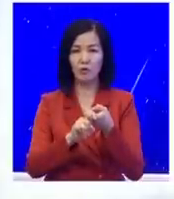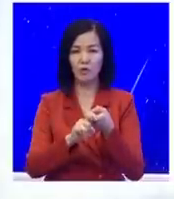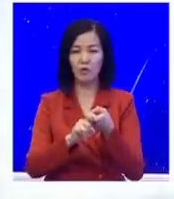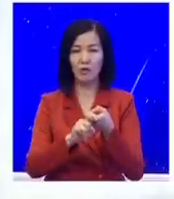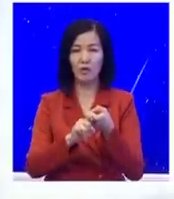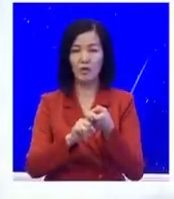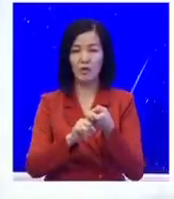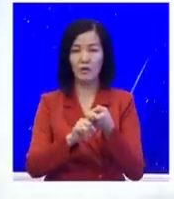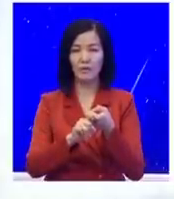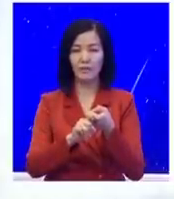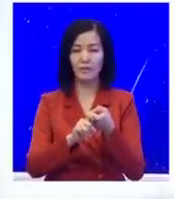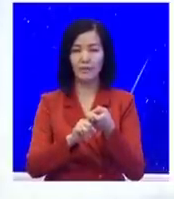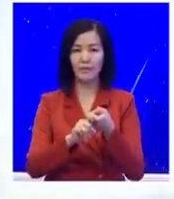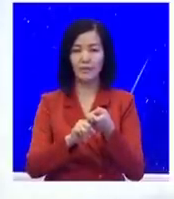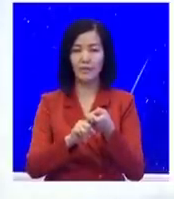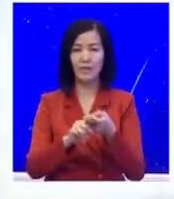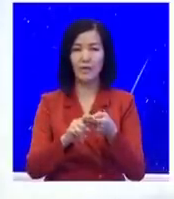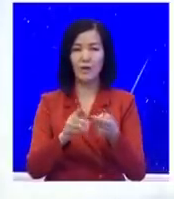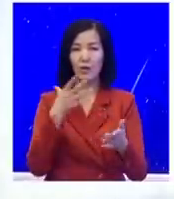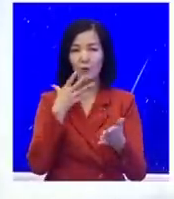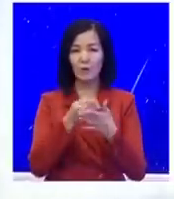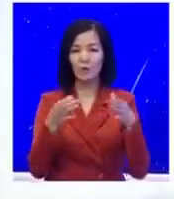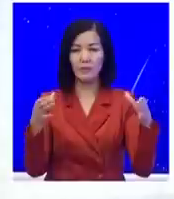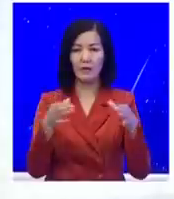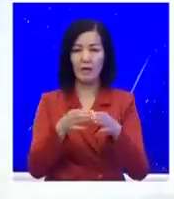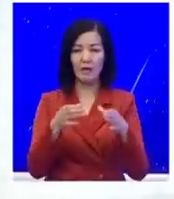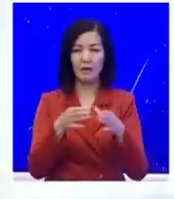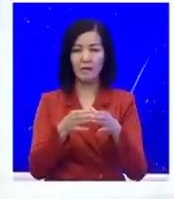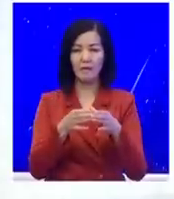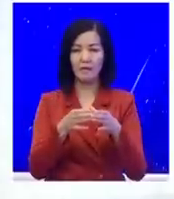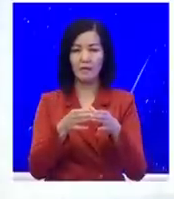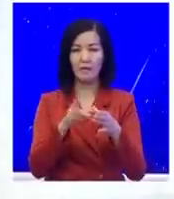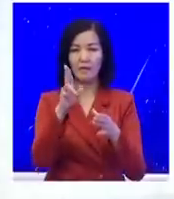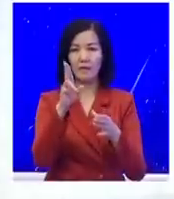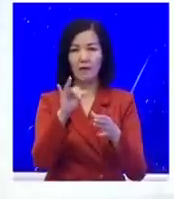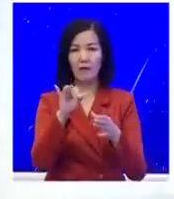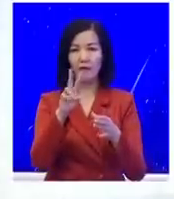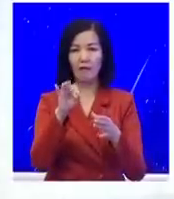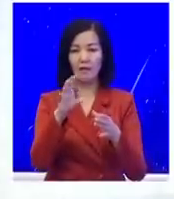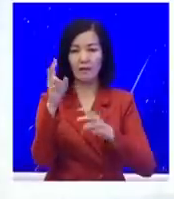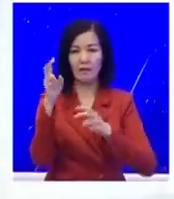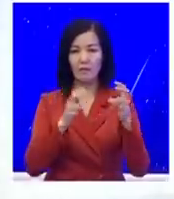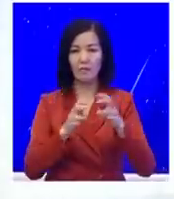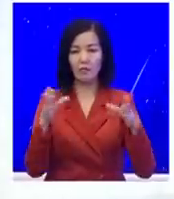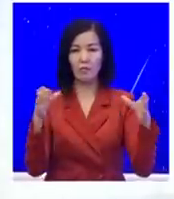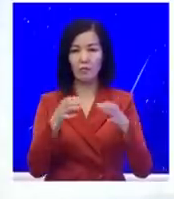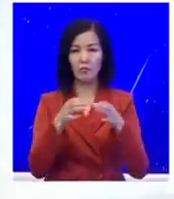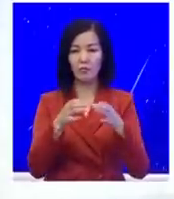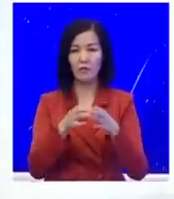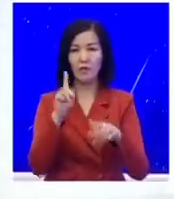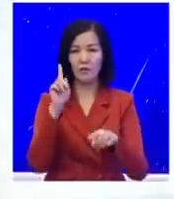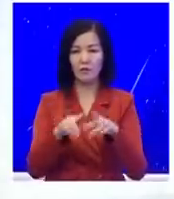қалды деп, сырқаттанып қалды деп. Енді өзіміздің коллективтің атынан, мынау Қайнар ұжым атынан ол кісіге тезірек сауығып